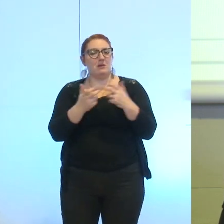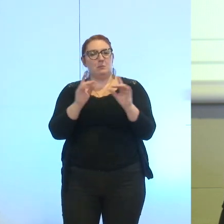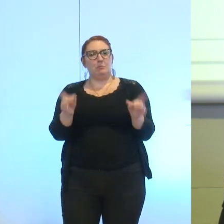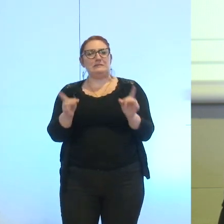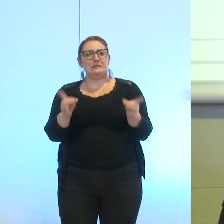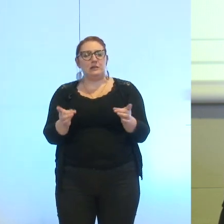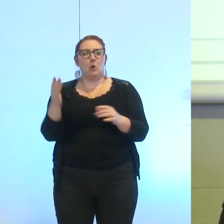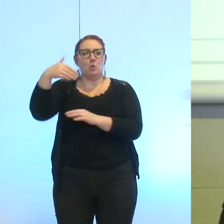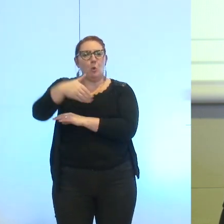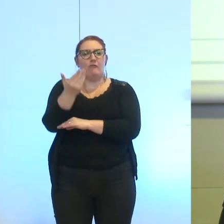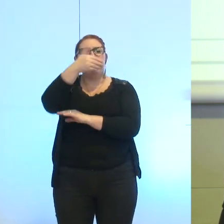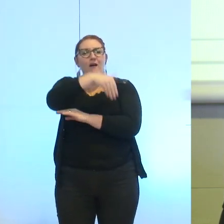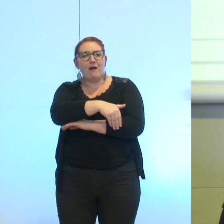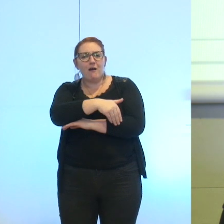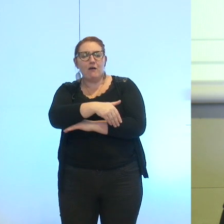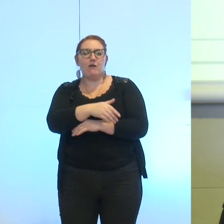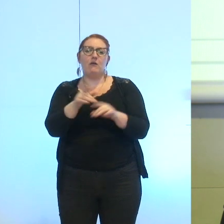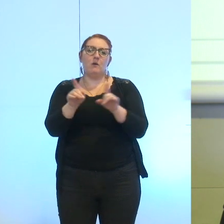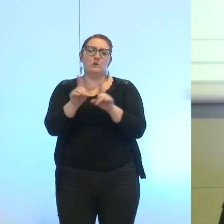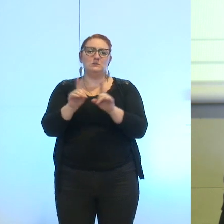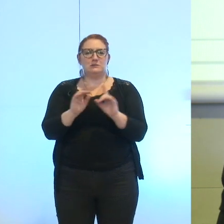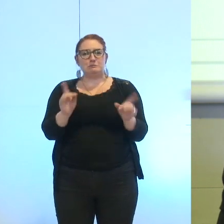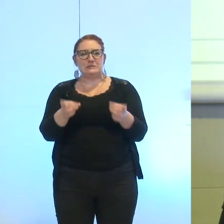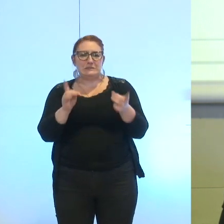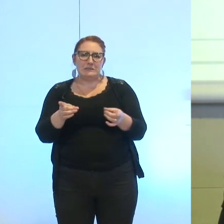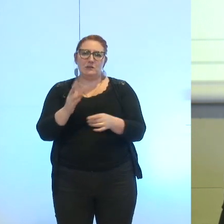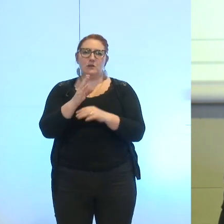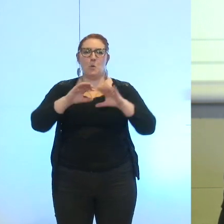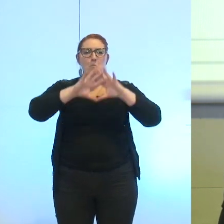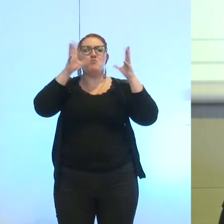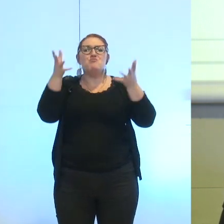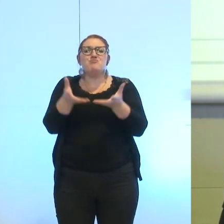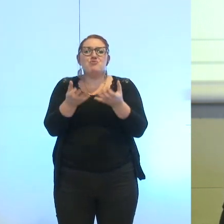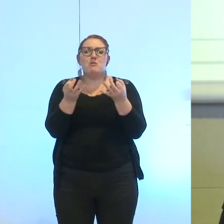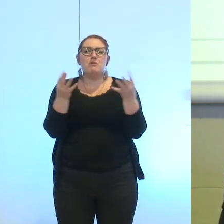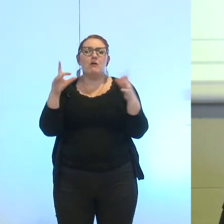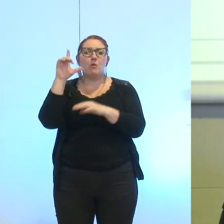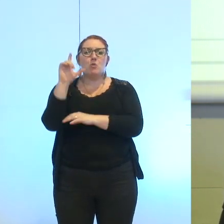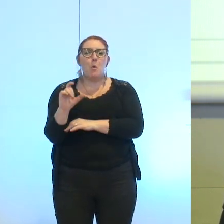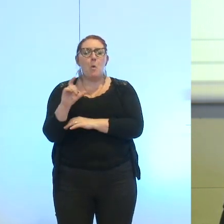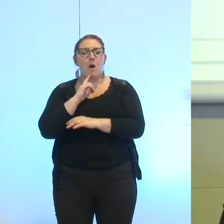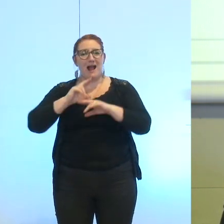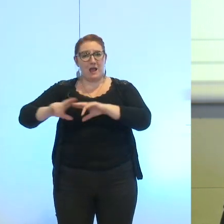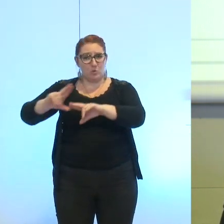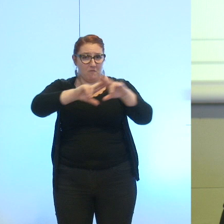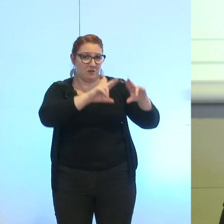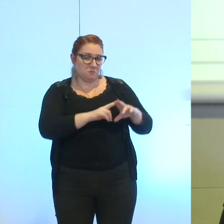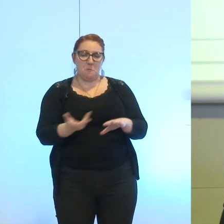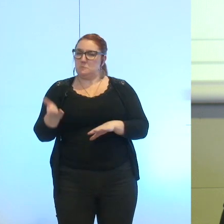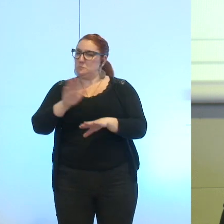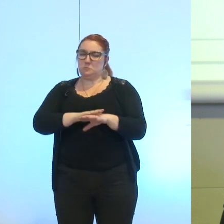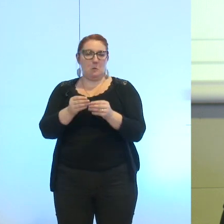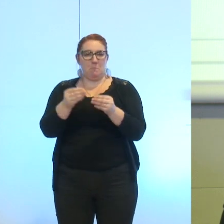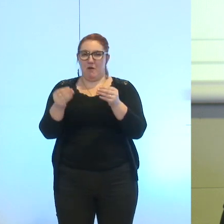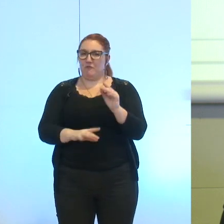dauphins puis la rénovation de la piscine bulle d'eau mais cela n'a finalement pas été réalisé les